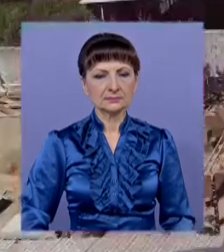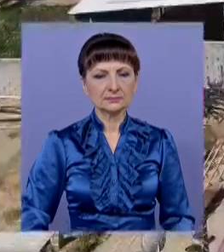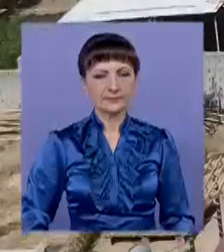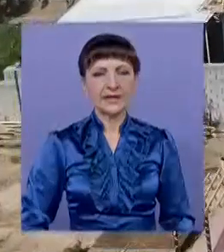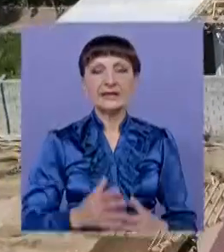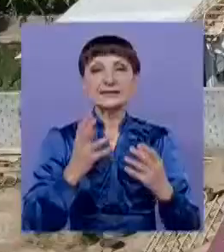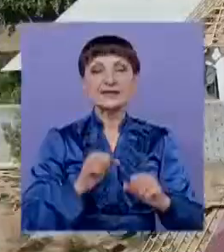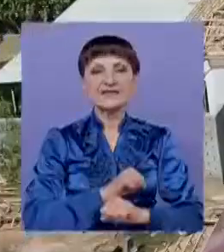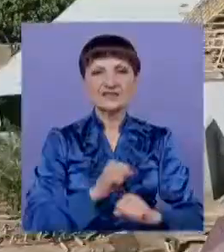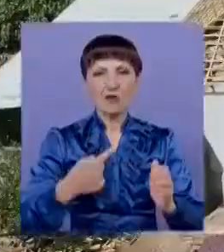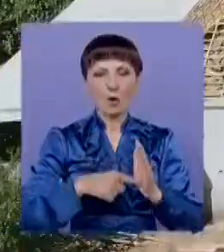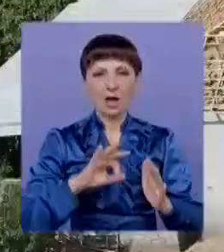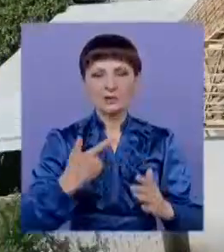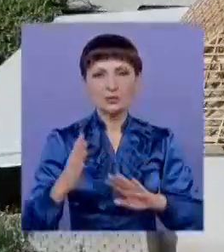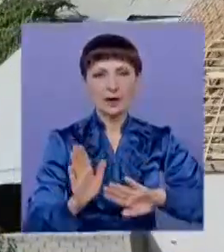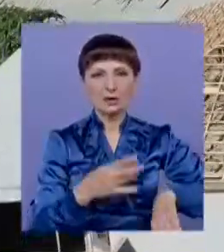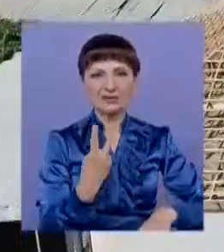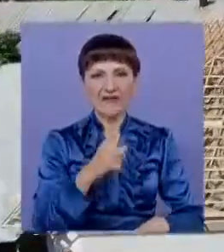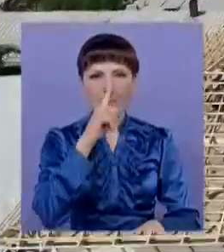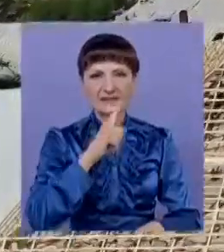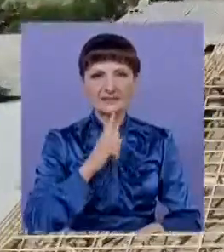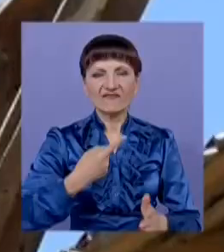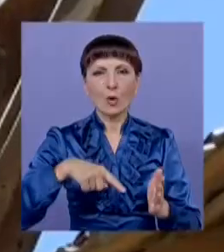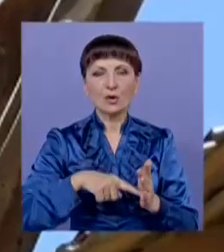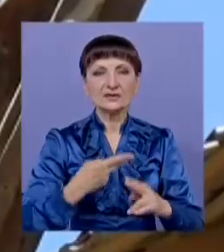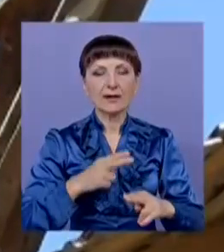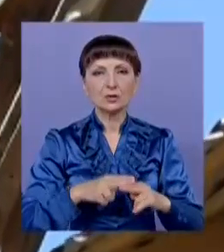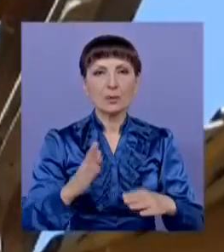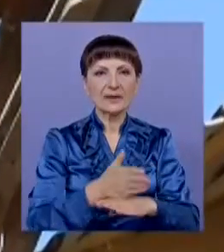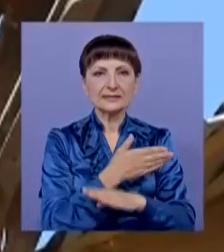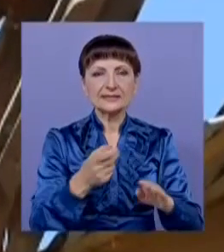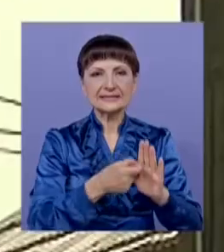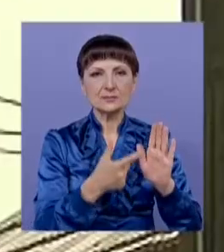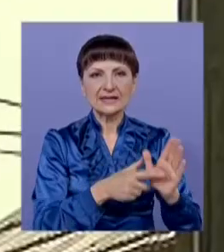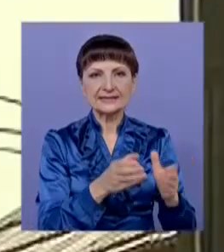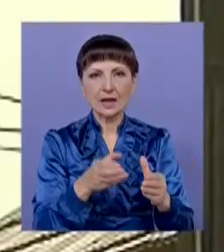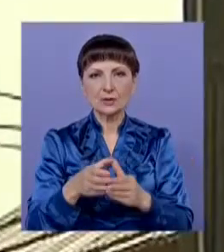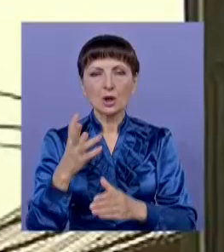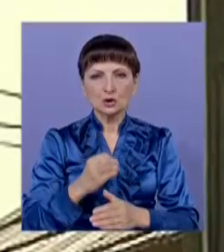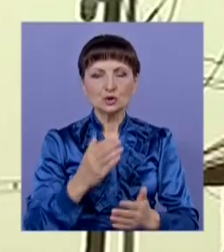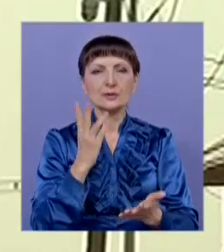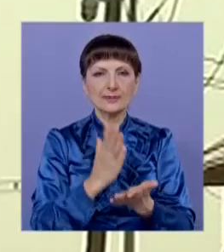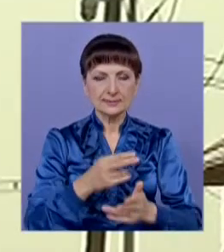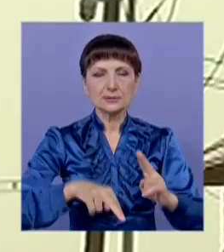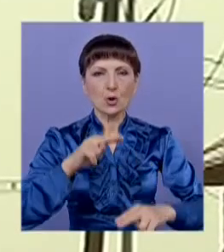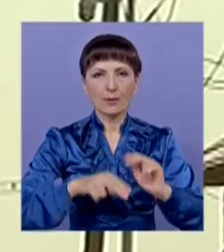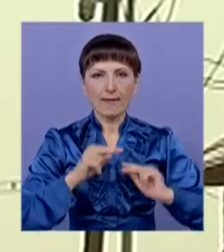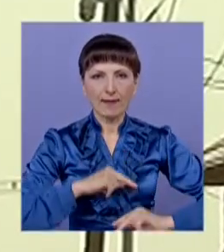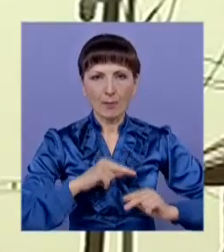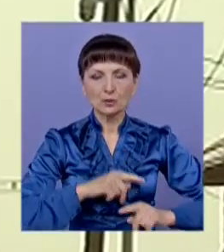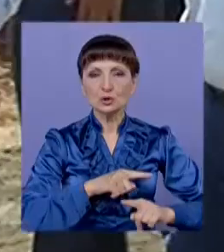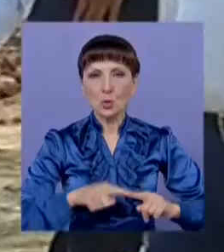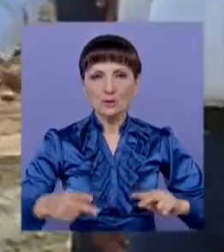Со дня взрыва в Арысе прошло более 2 месяцев. В городе, который поделили на 17 секторов, все еще кипят строительные работы, с